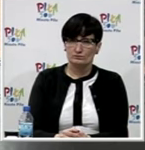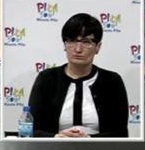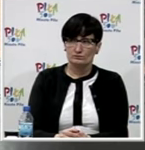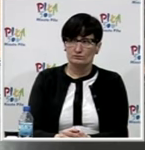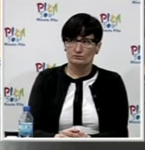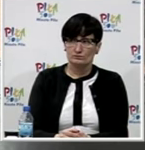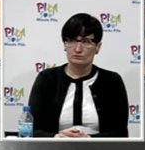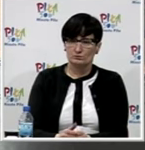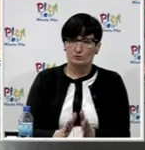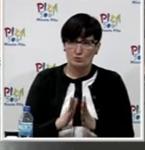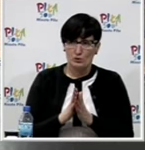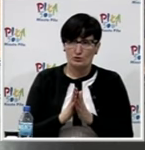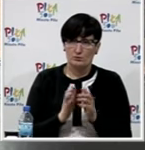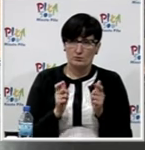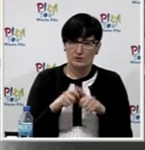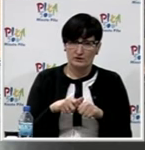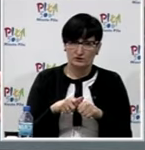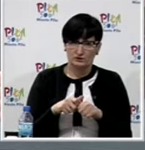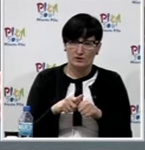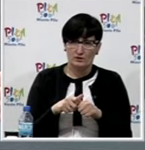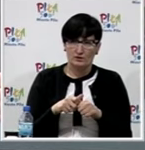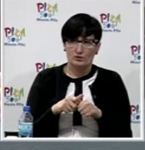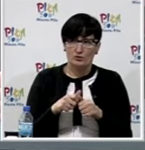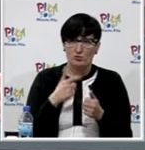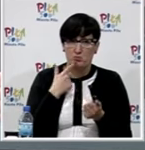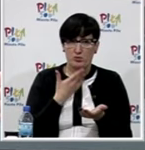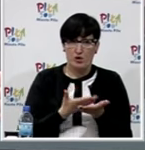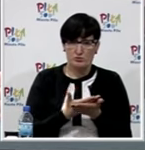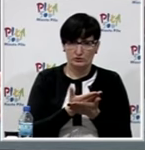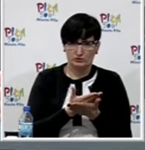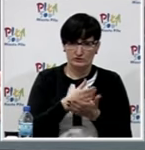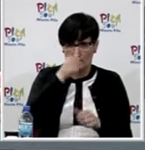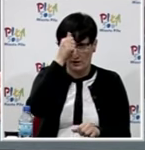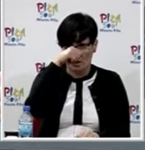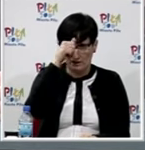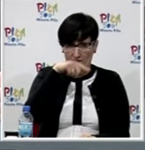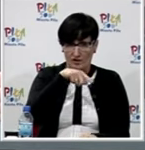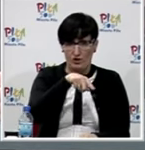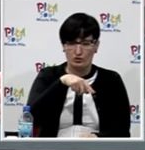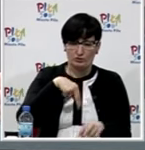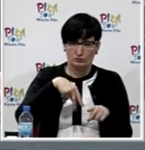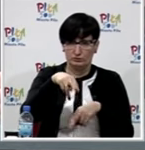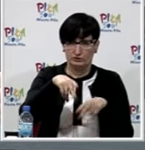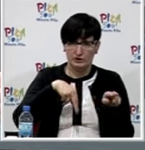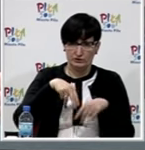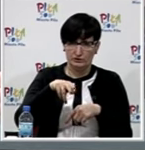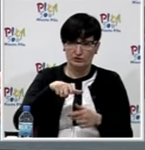Proszę państwa, propozycja nazwania tego przejścia